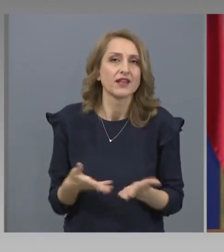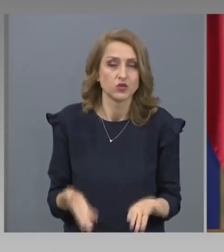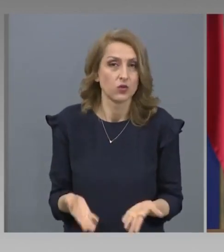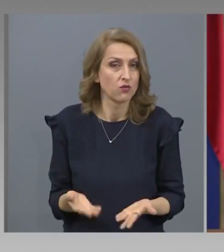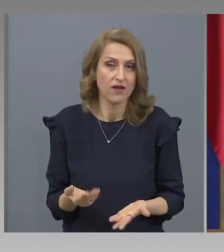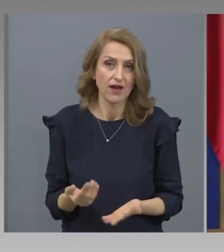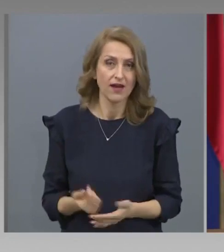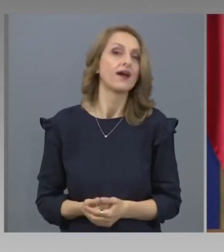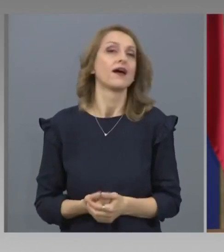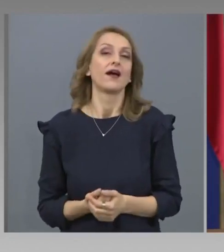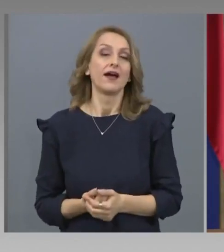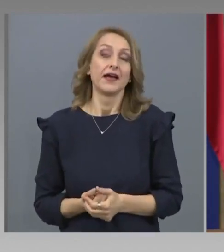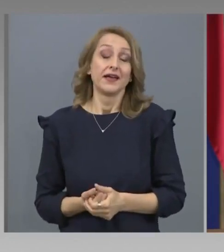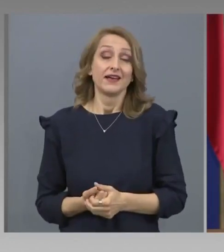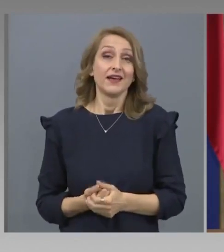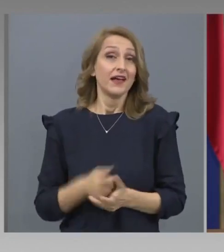това.